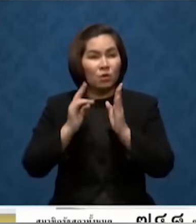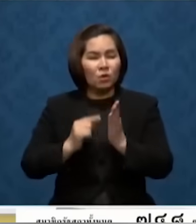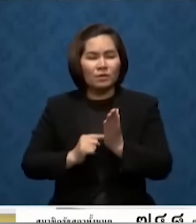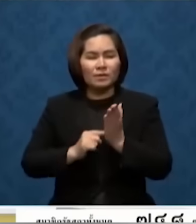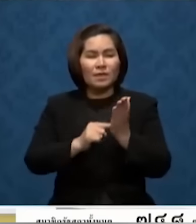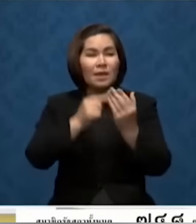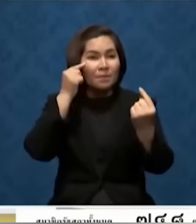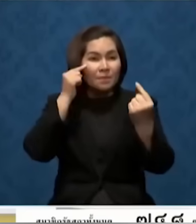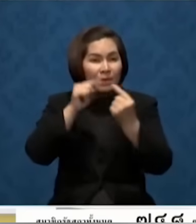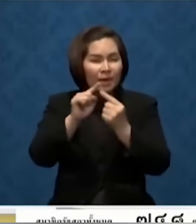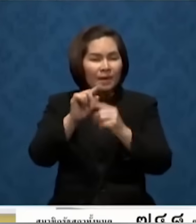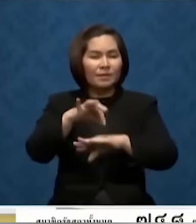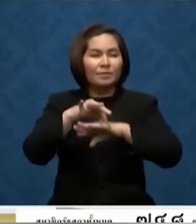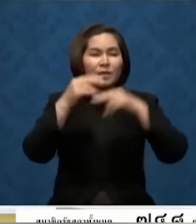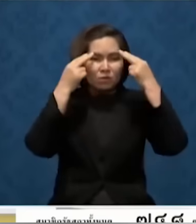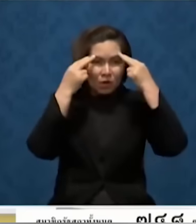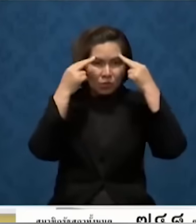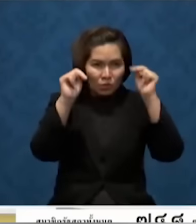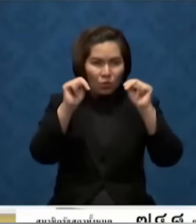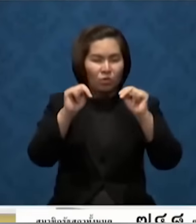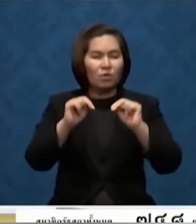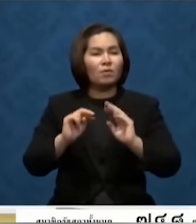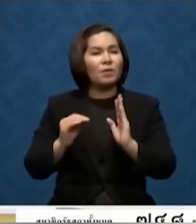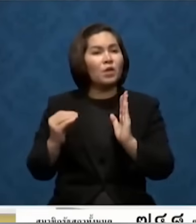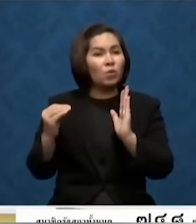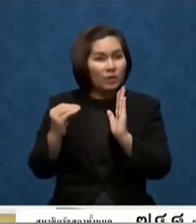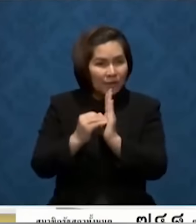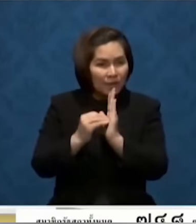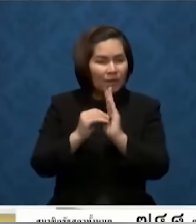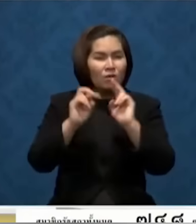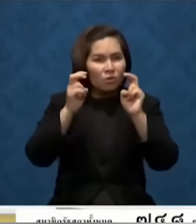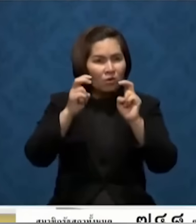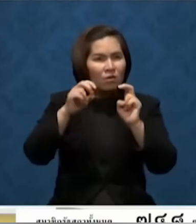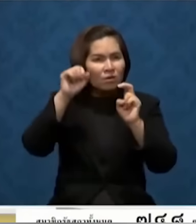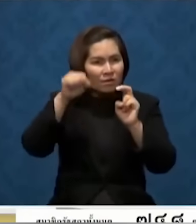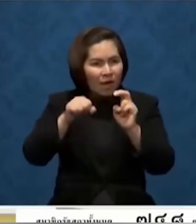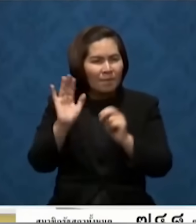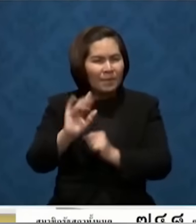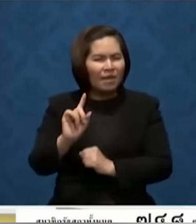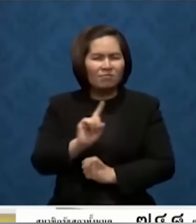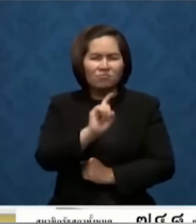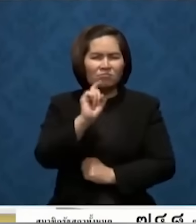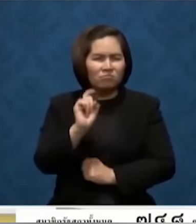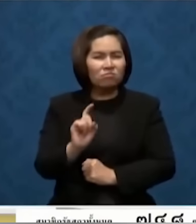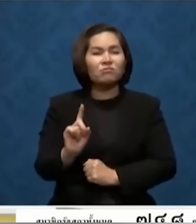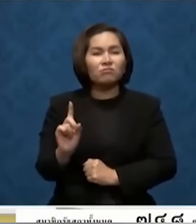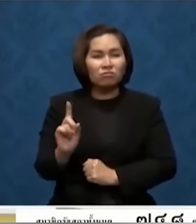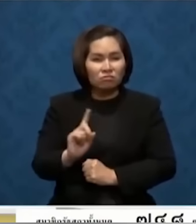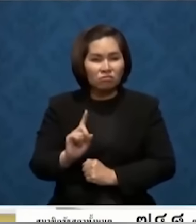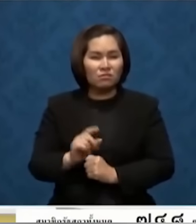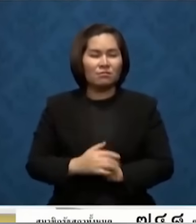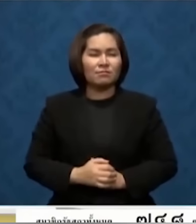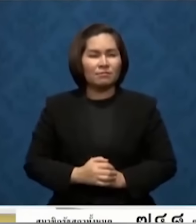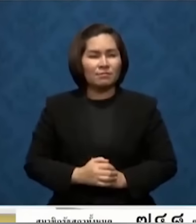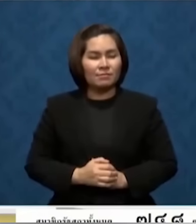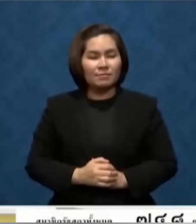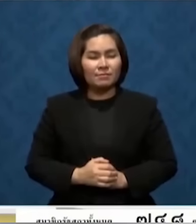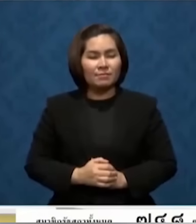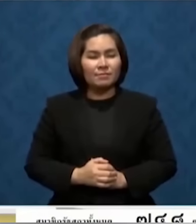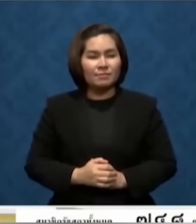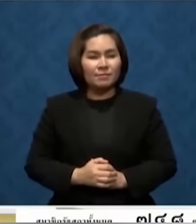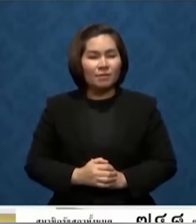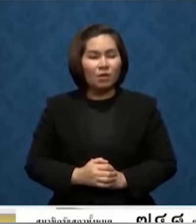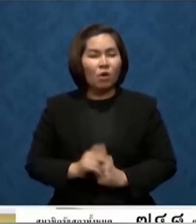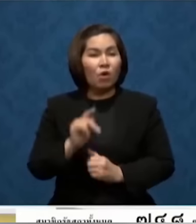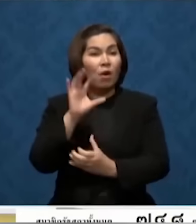ำแหน่งนายกรัฐมนตรีนั้นเป็นยัตติหรือไม่อย่างไรผมเรียนท่านประธานครับว่าข้อบังคับสภ